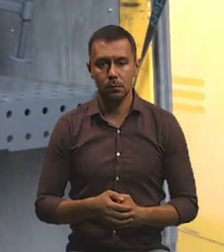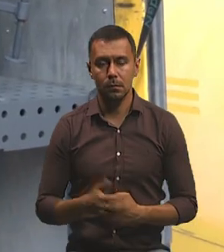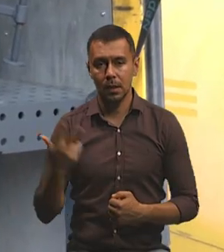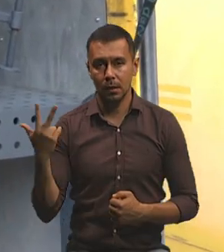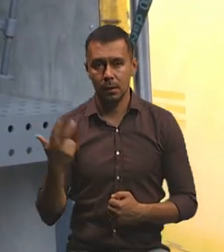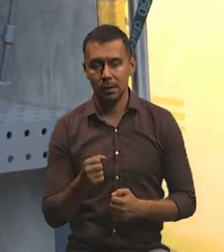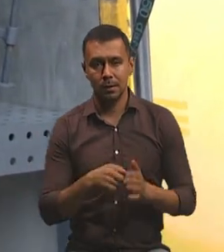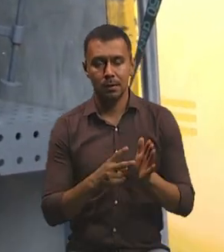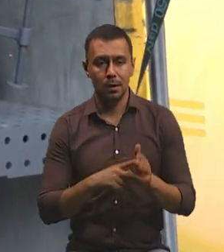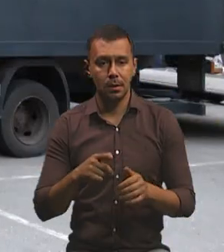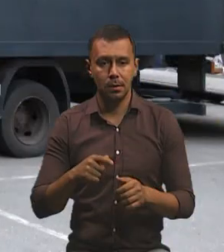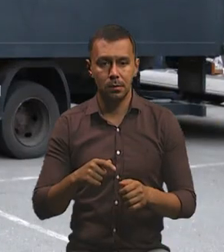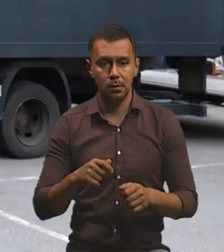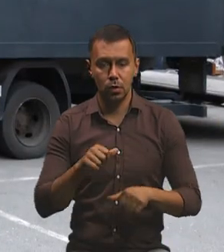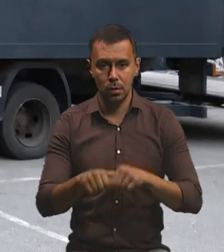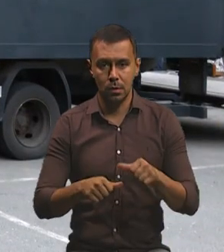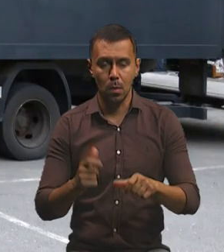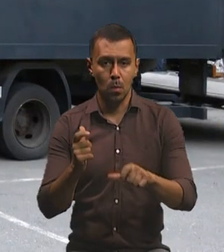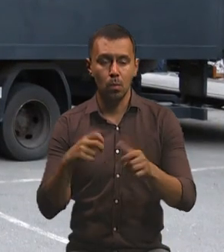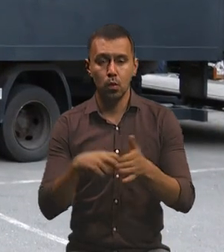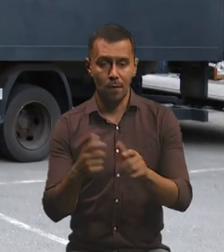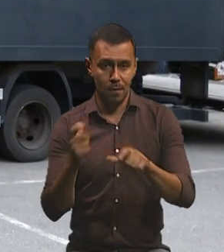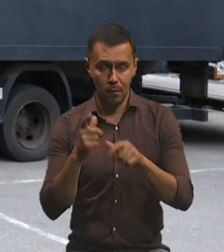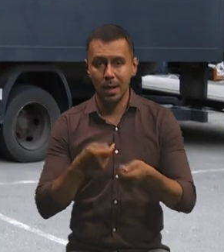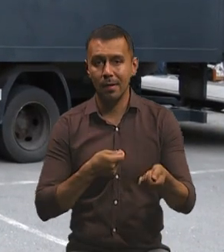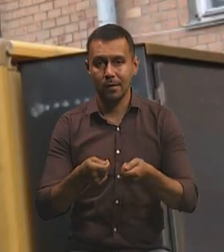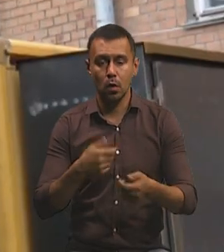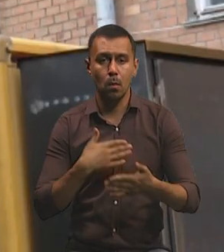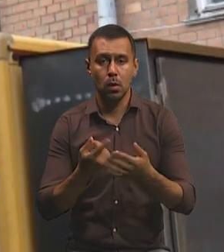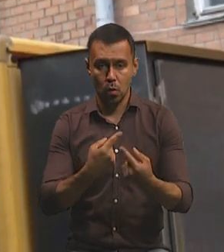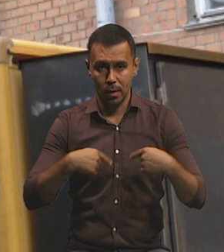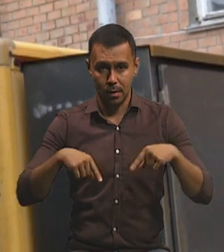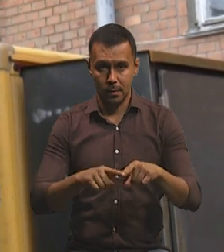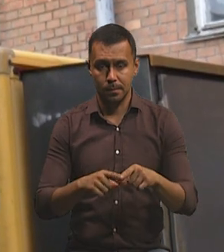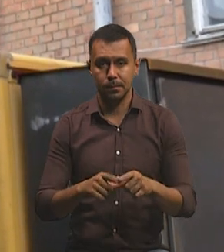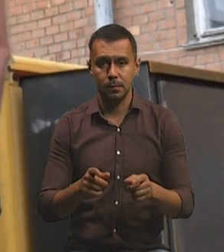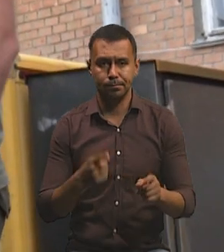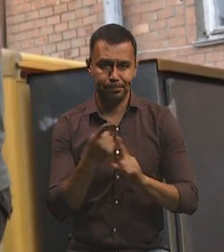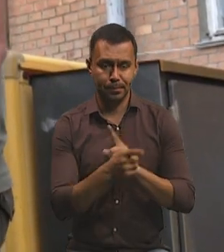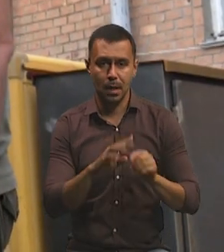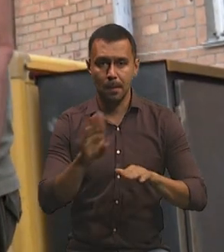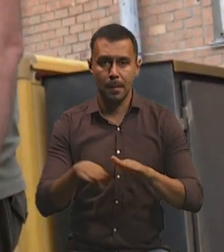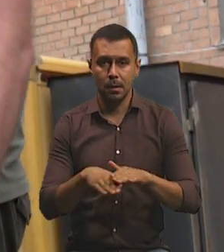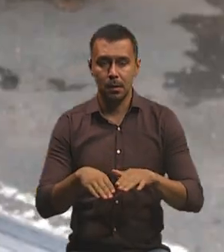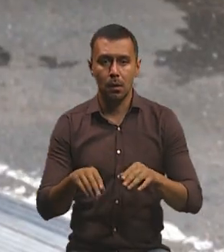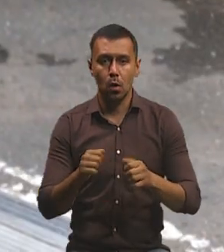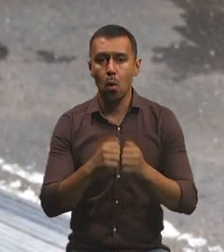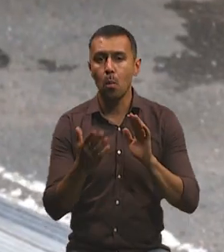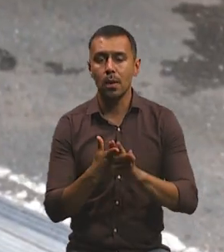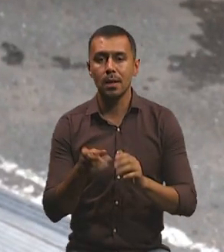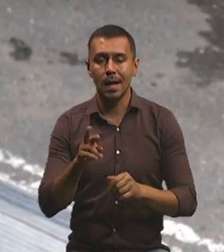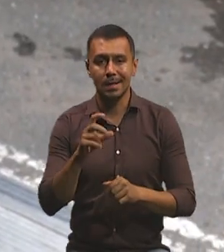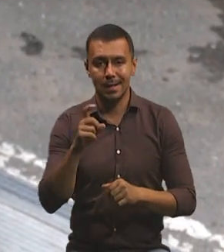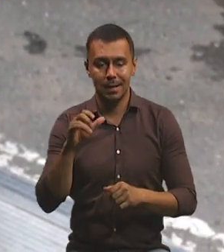3 тижні 17-річну поштову вантажівку з Німеччини, каже керівник громадської організації «Валіза добра» Геннадій Годний, переобладнали під мобільний ремонтний комплекс для